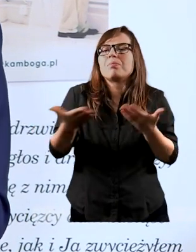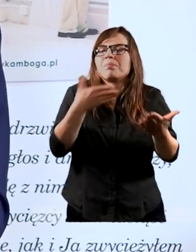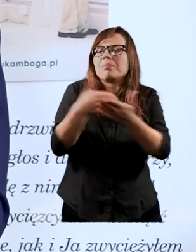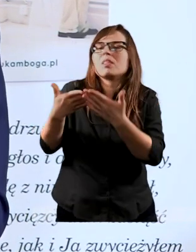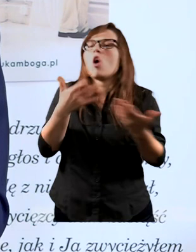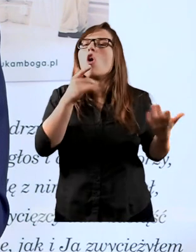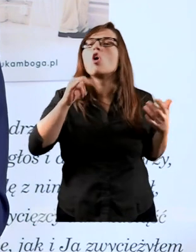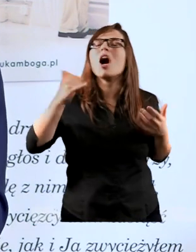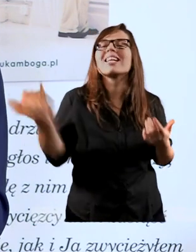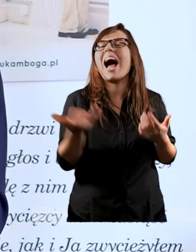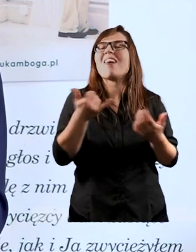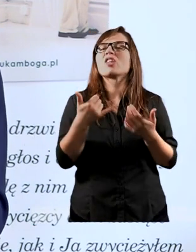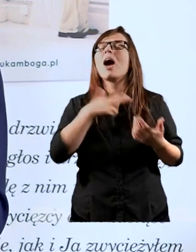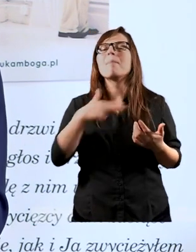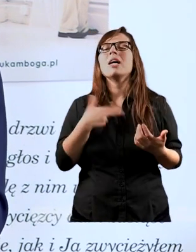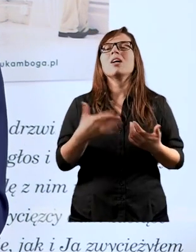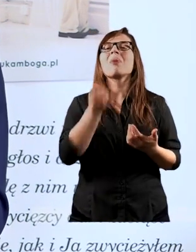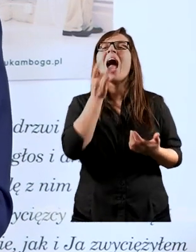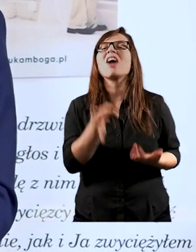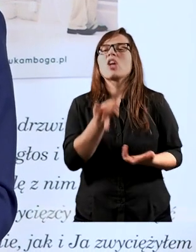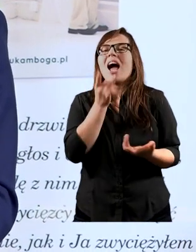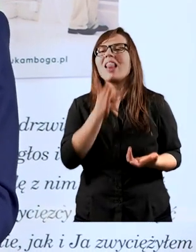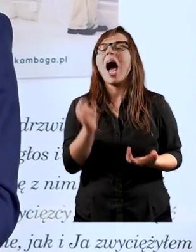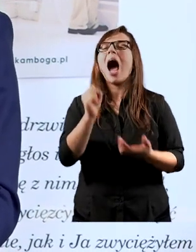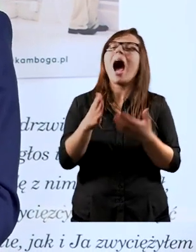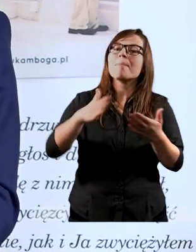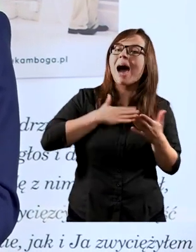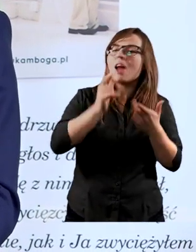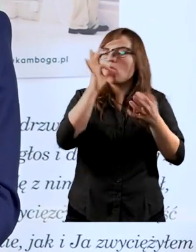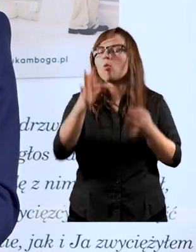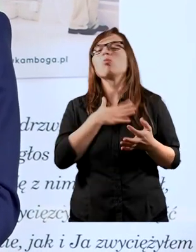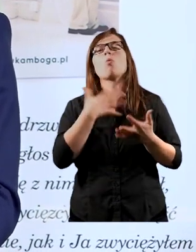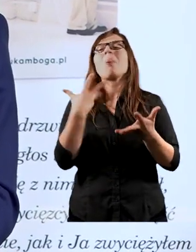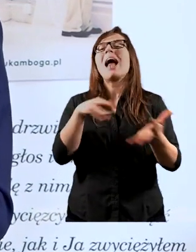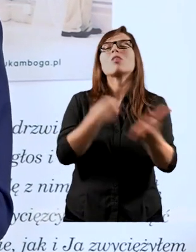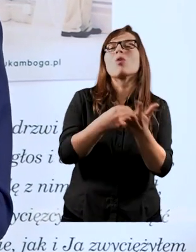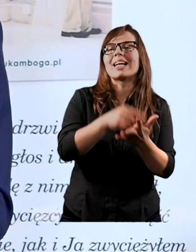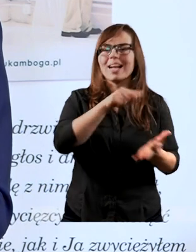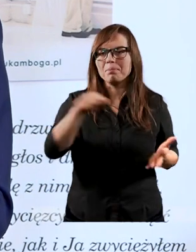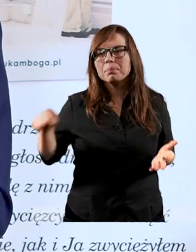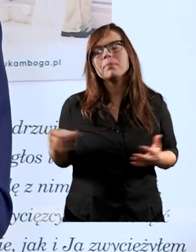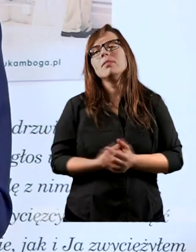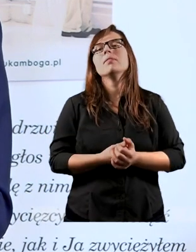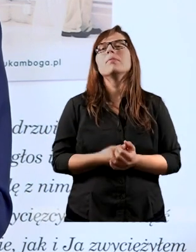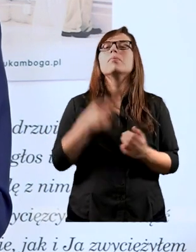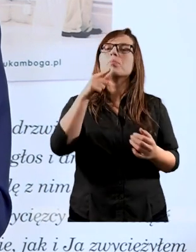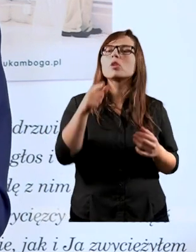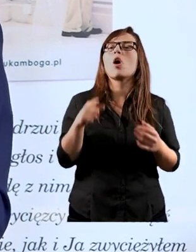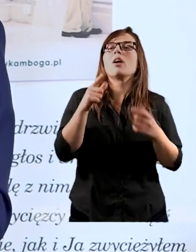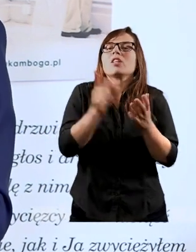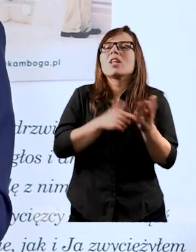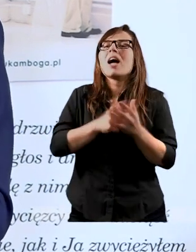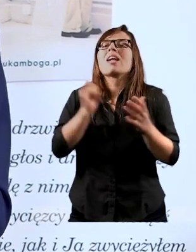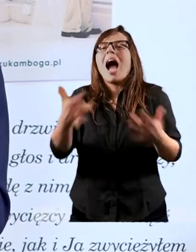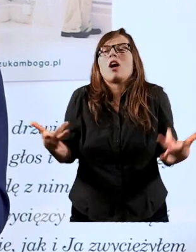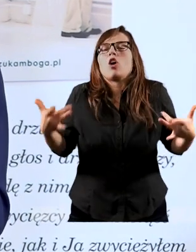wciąż nie doceniamy, że jest dobrze. Przez większość tych wieków, które za nami, ludzie zastanawiali się,